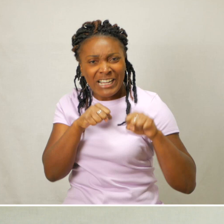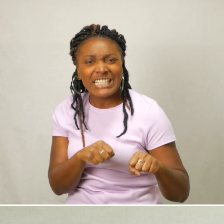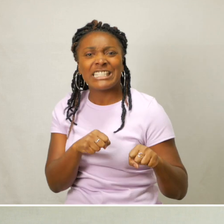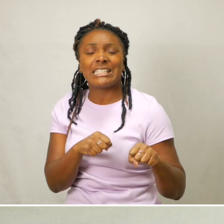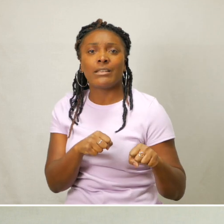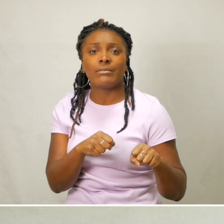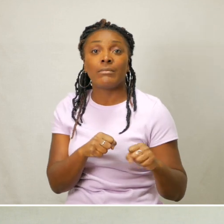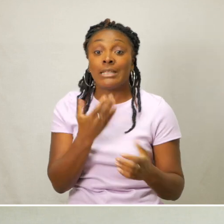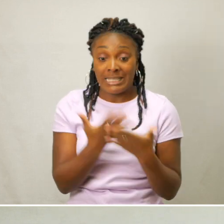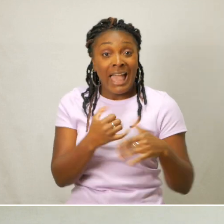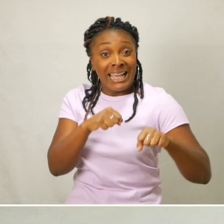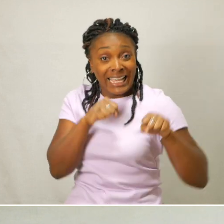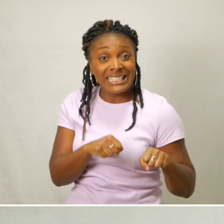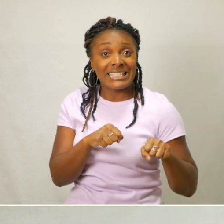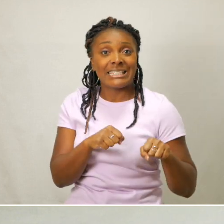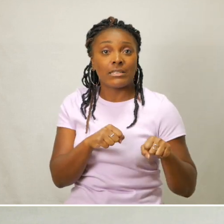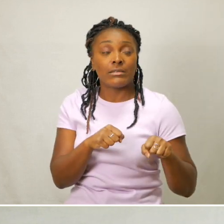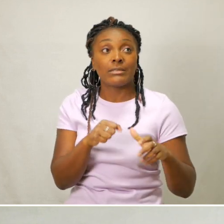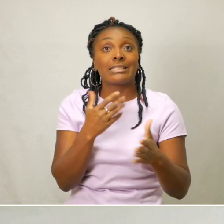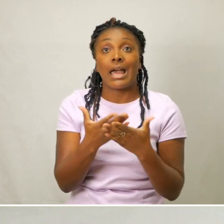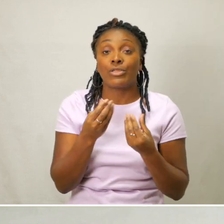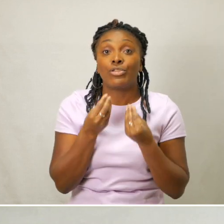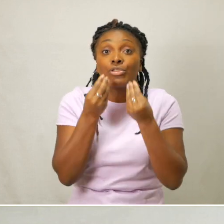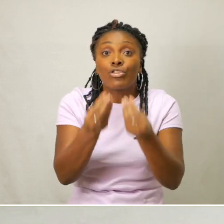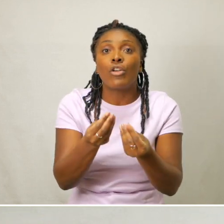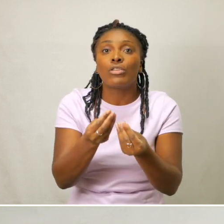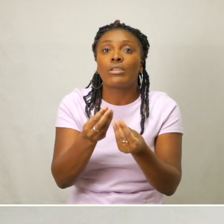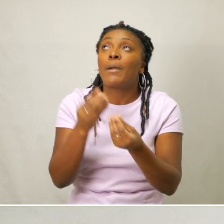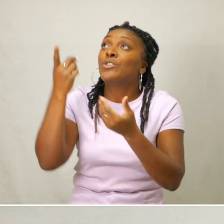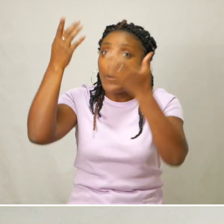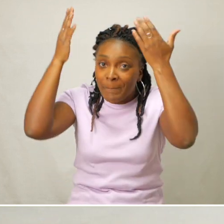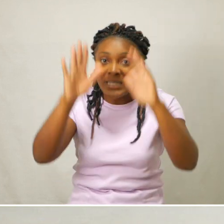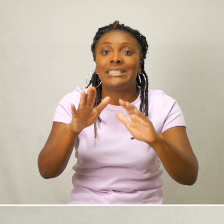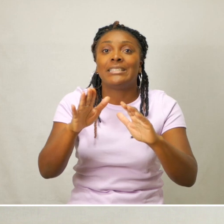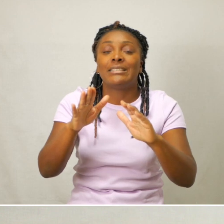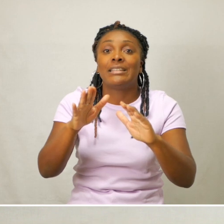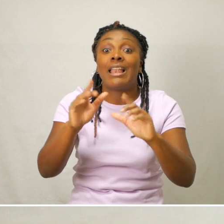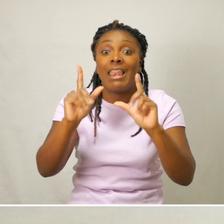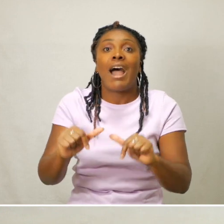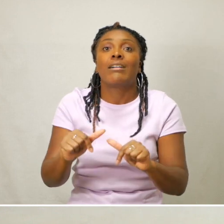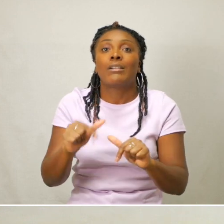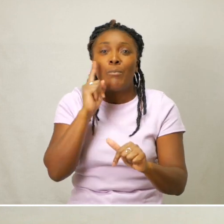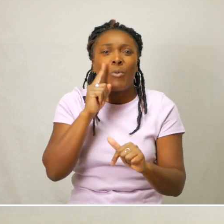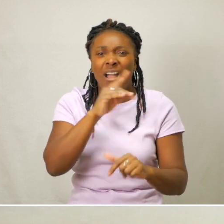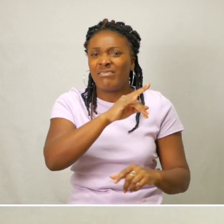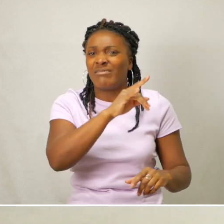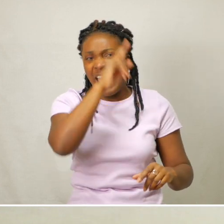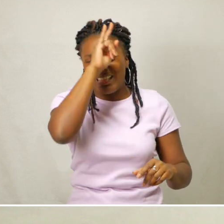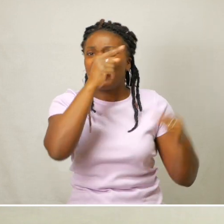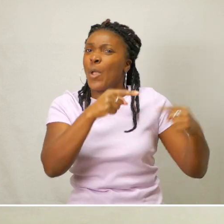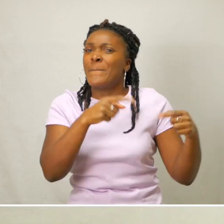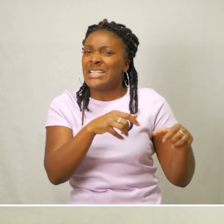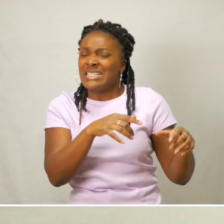résistance, c'est ce qui va permettre la bénédiction de Dieu d'arriver. Parce que tu vas résister à l'adversaire, tu vas résister à ta chair